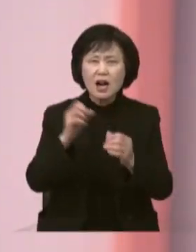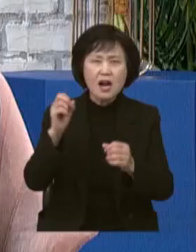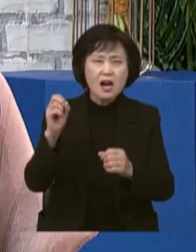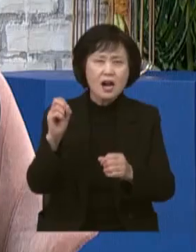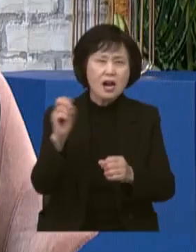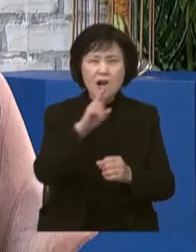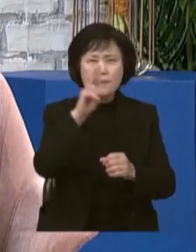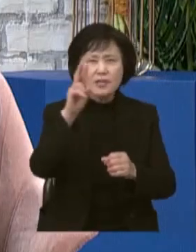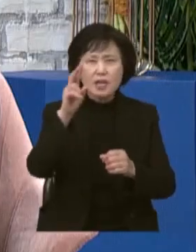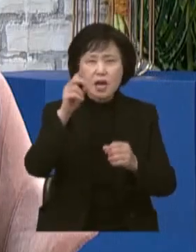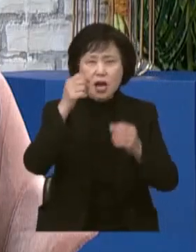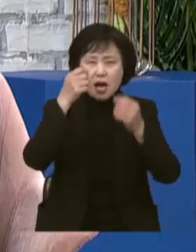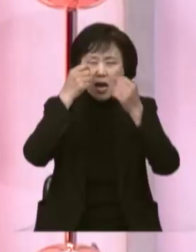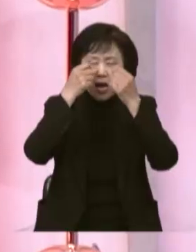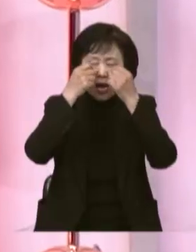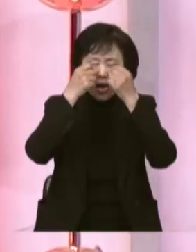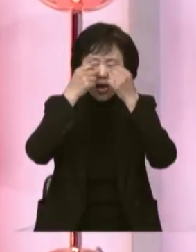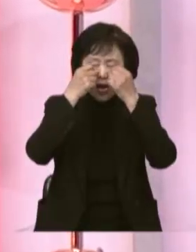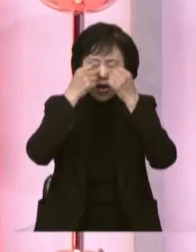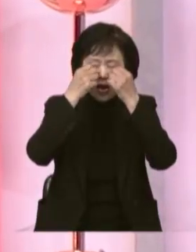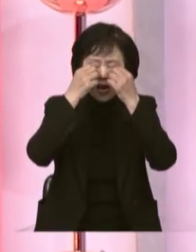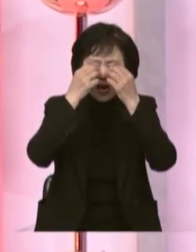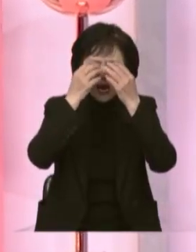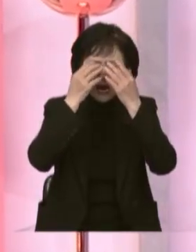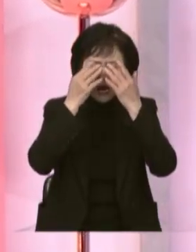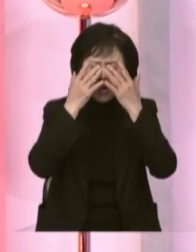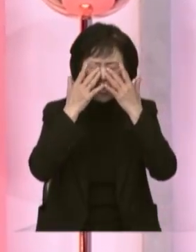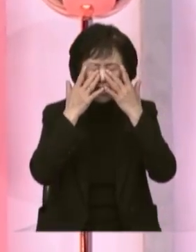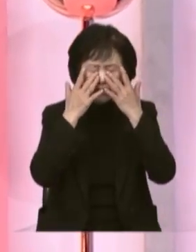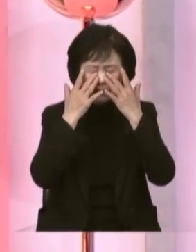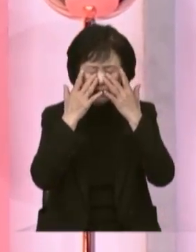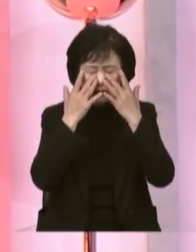갑자기. 내가 완전히 막 요만해지는 거예요.